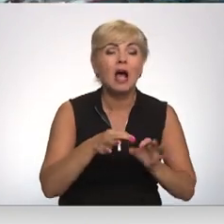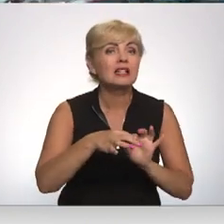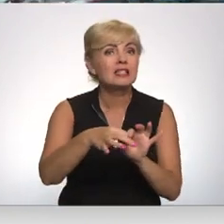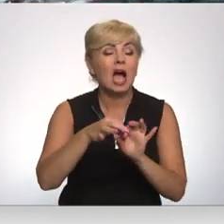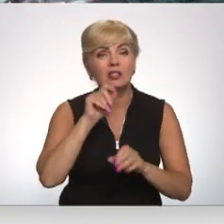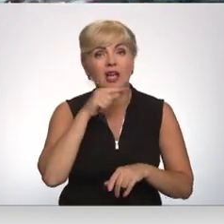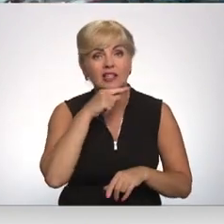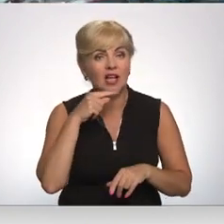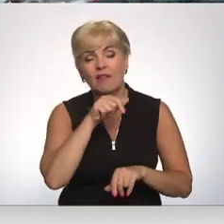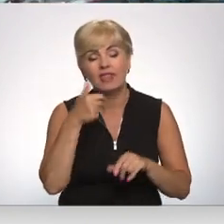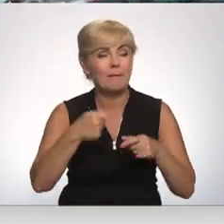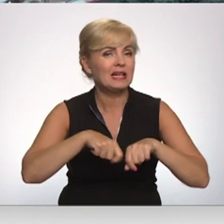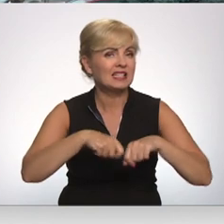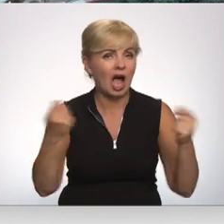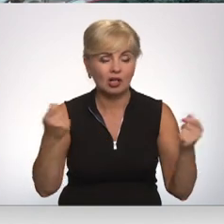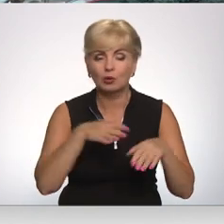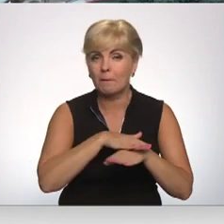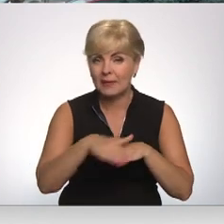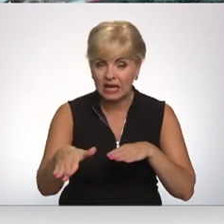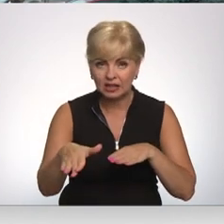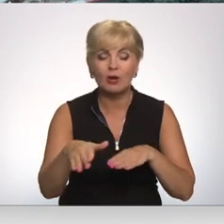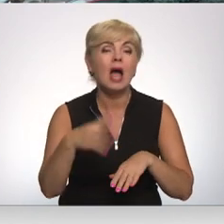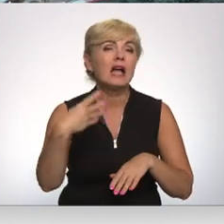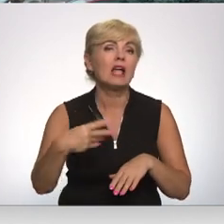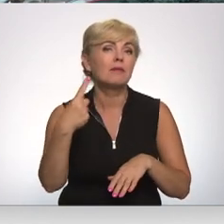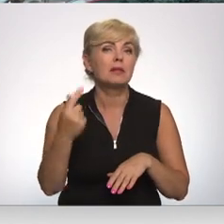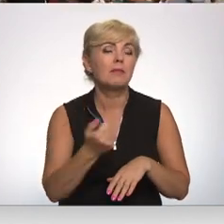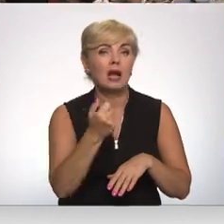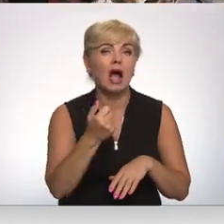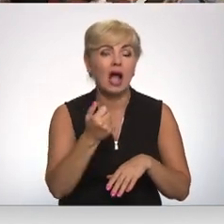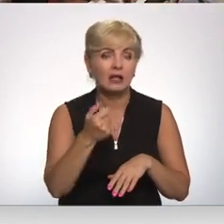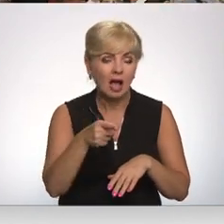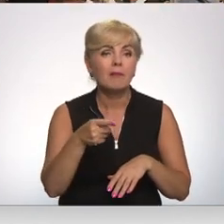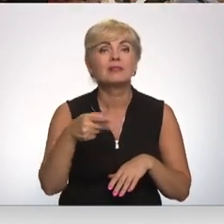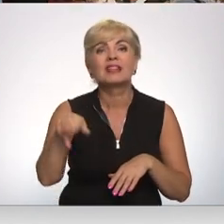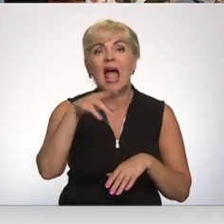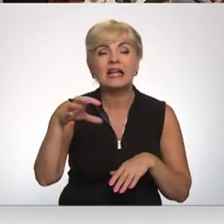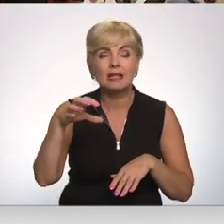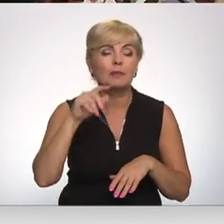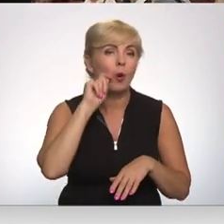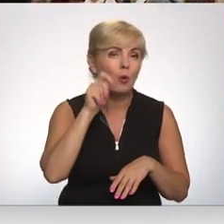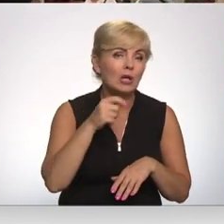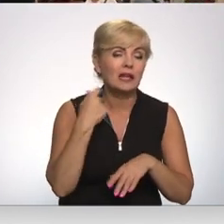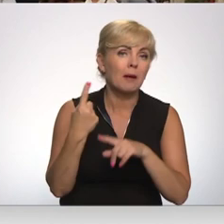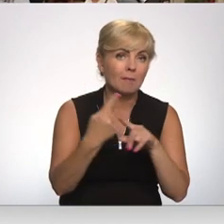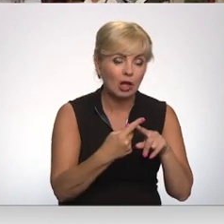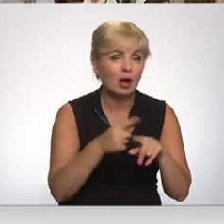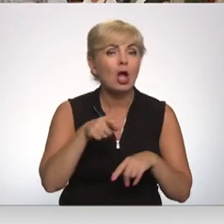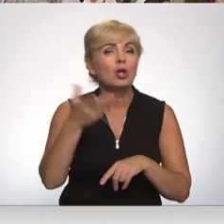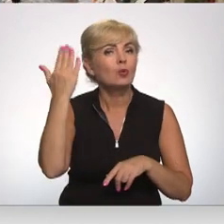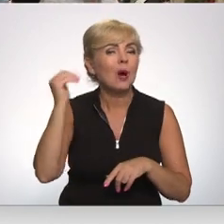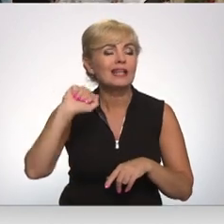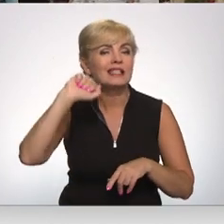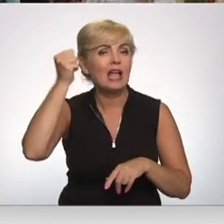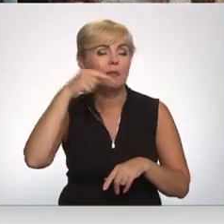Krieviju netika sarautas pilnīgi un galīgi. 91. Gada decembrī Ukraina, Baltkrievija un tolaik vēl demokrātiskā